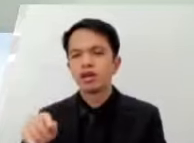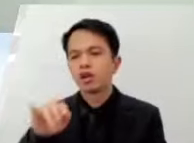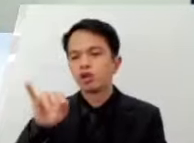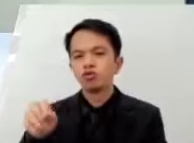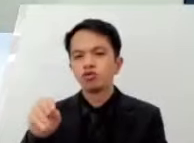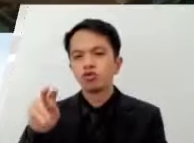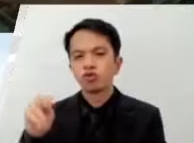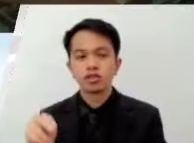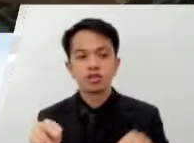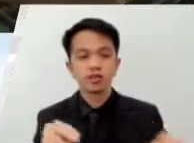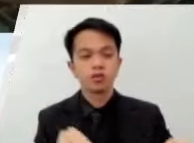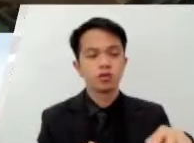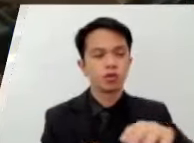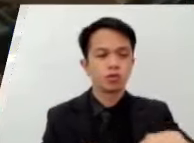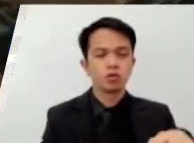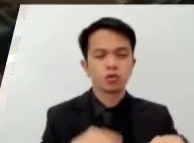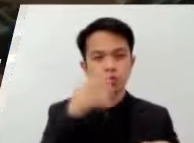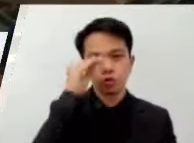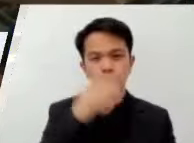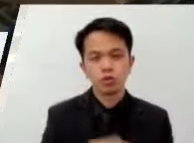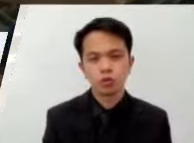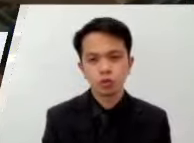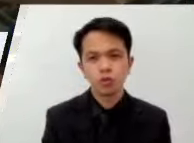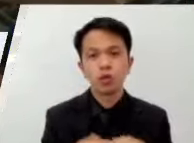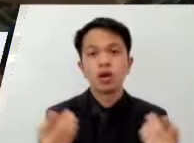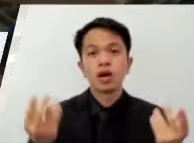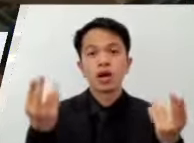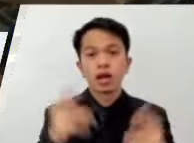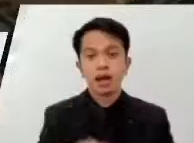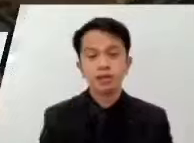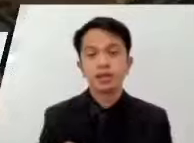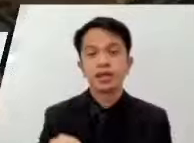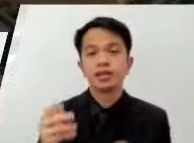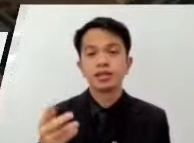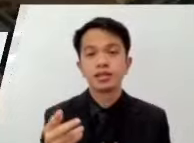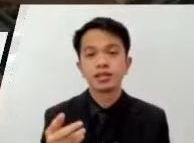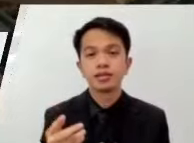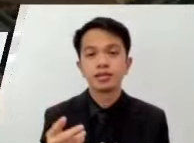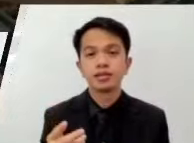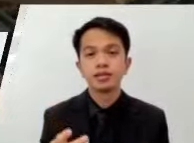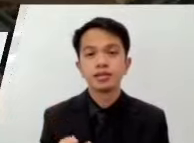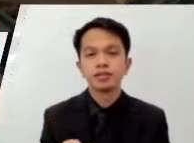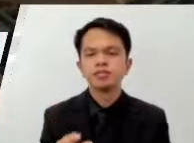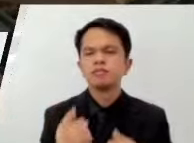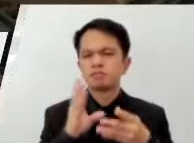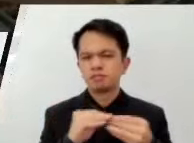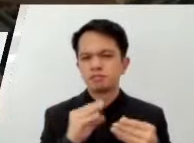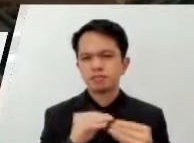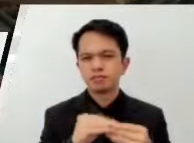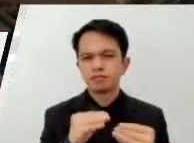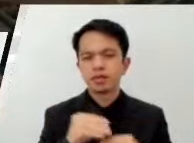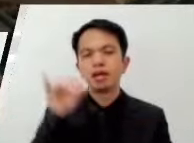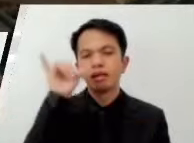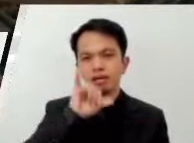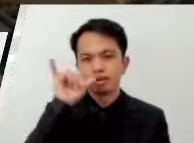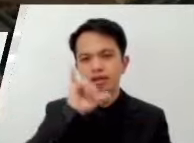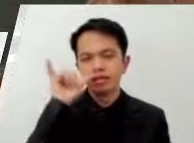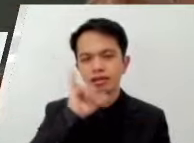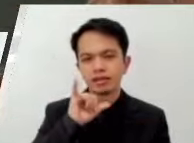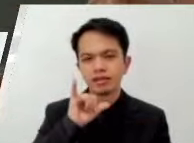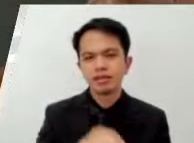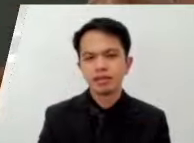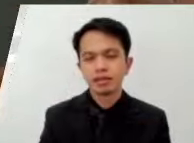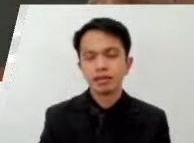kapitbahay niyang lalaki. Itong nangyari sa San Mateo is isang kwento ng kalasingan at nauwi sa